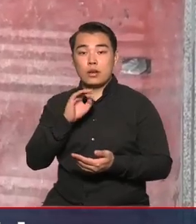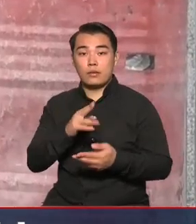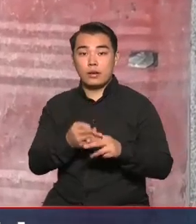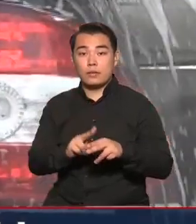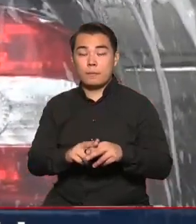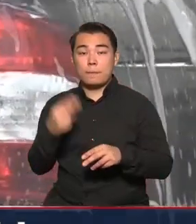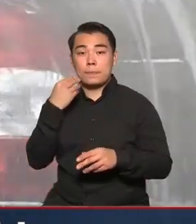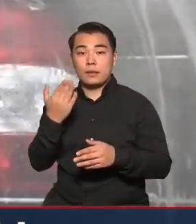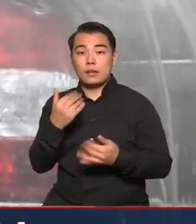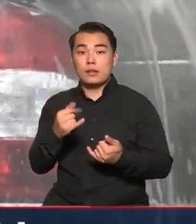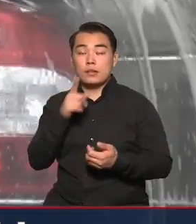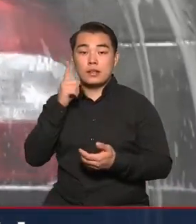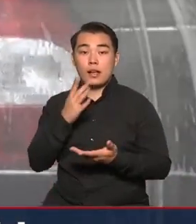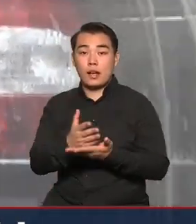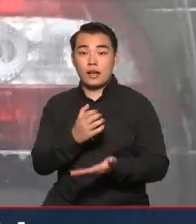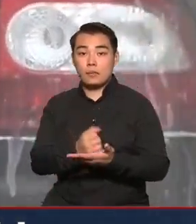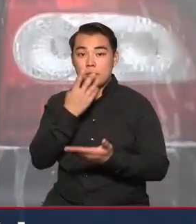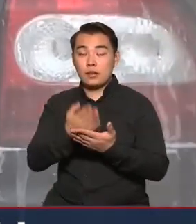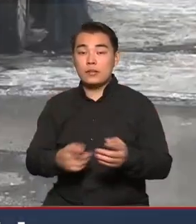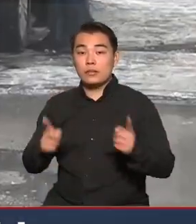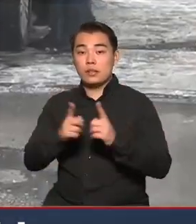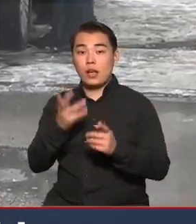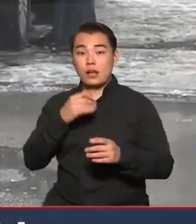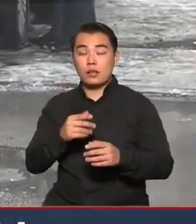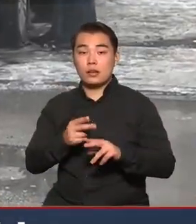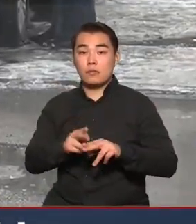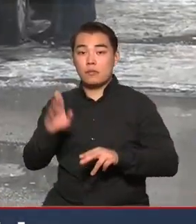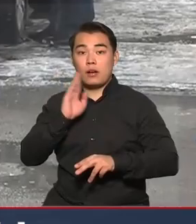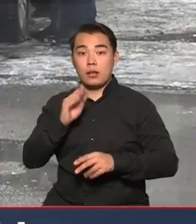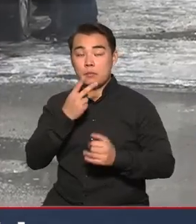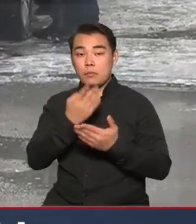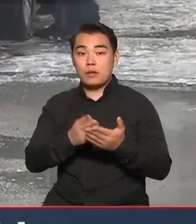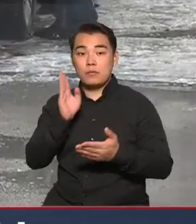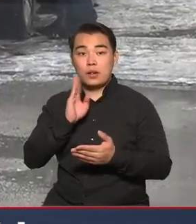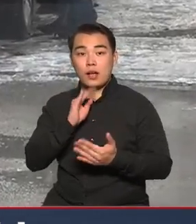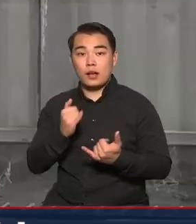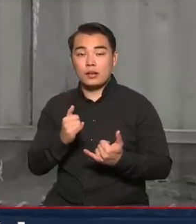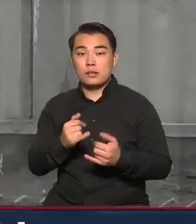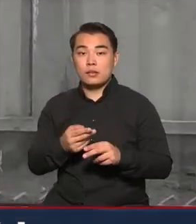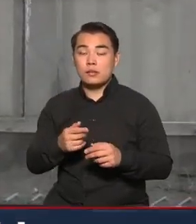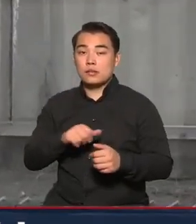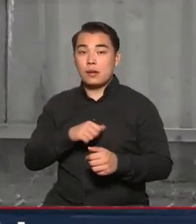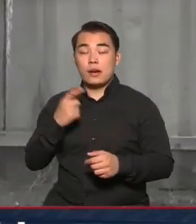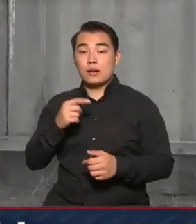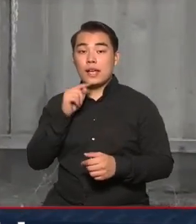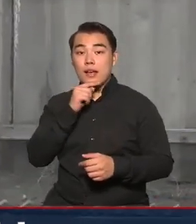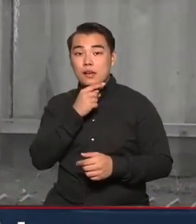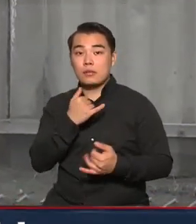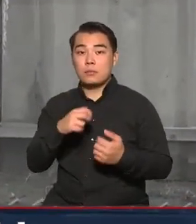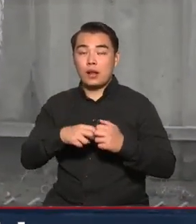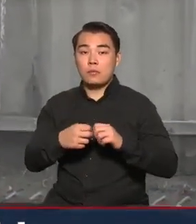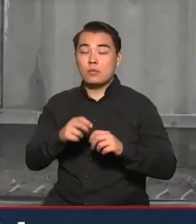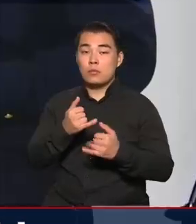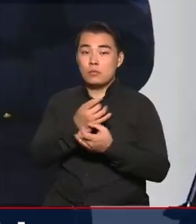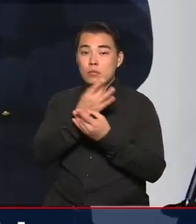Тоқаев президенттік жастар кадрлық резервімен кездесу барысында елімізде суды шақтап пайдалану мәдениетінің жоқтығын